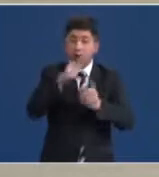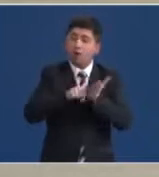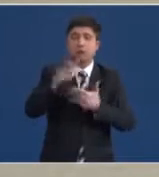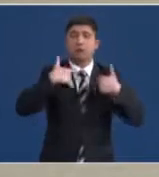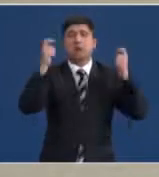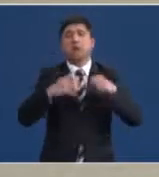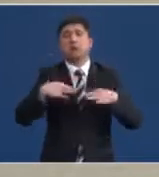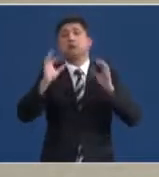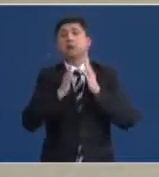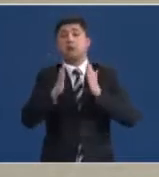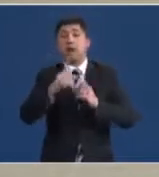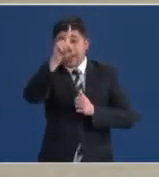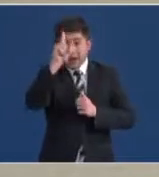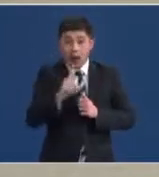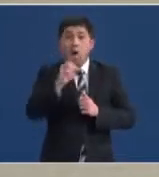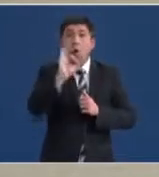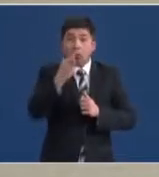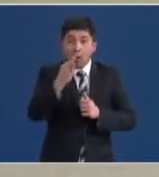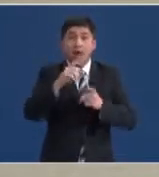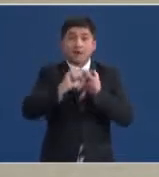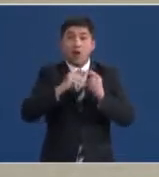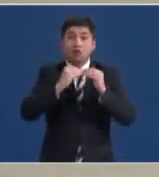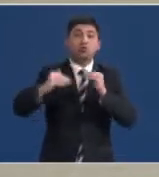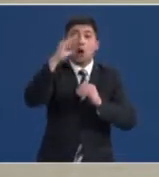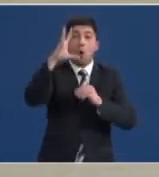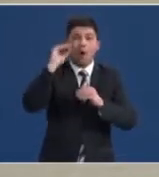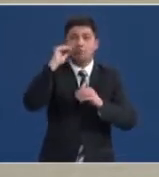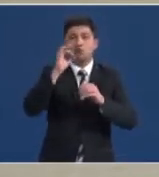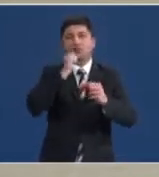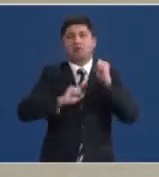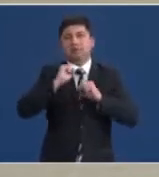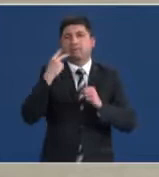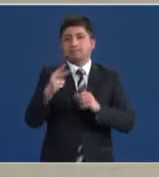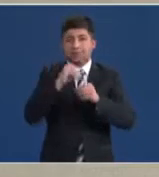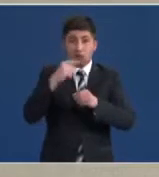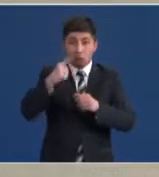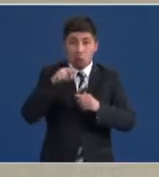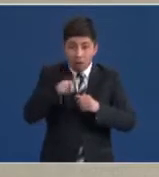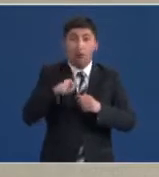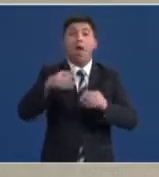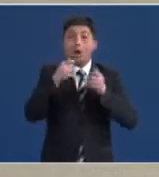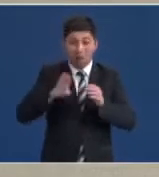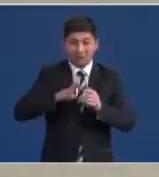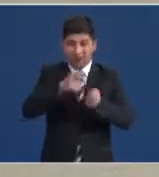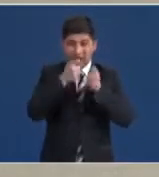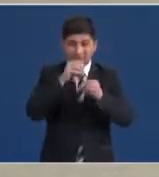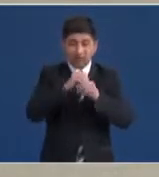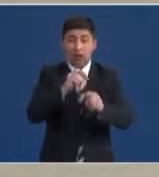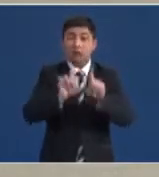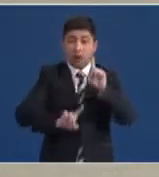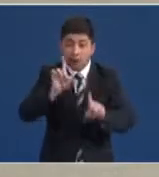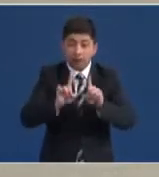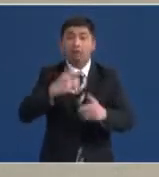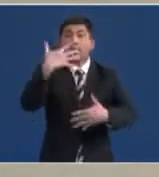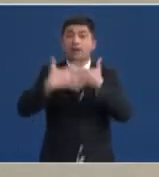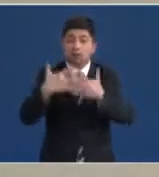getirdik ilk orta ve yükseköğrenim öğrencilerimizin eğitimlerini internet